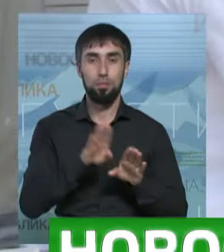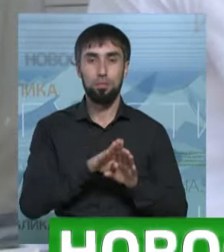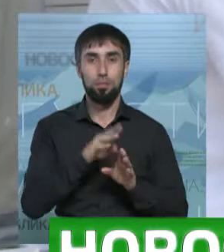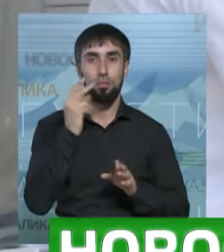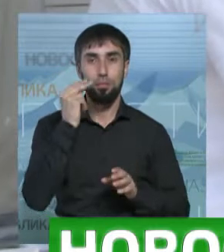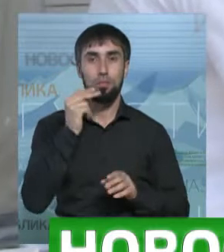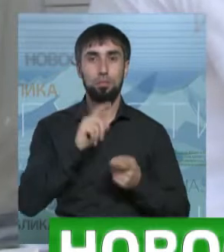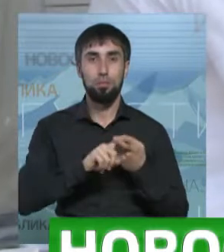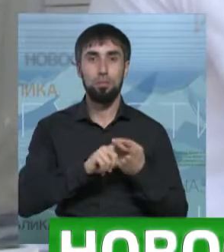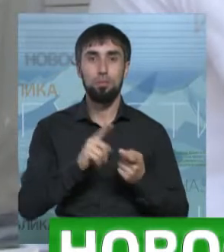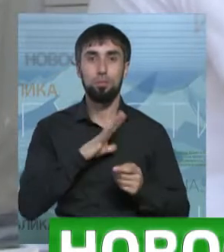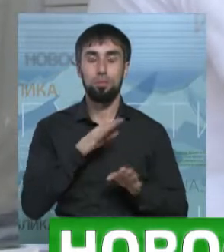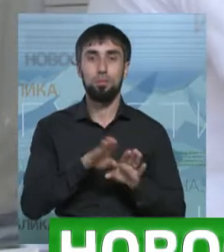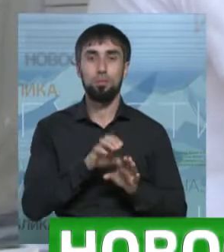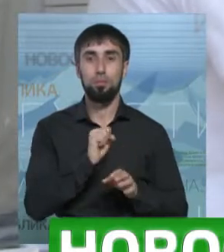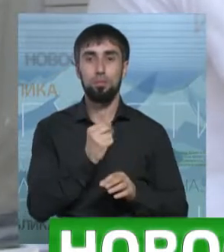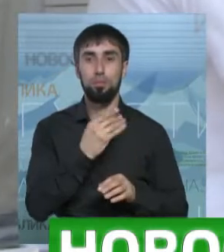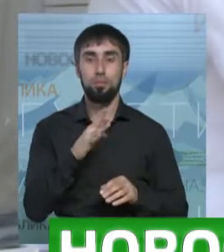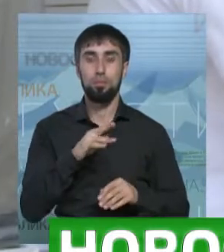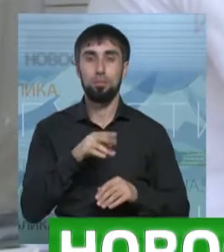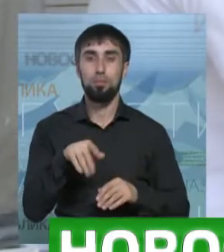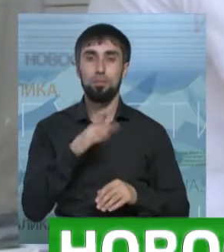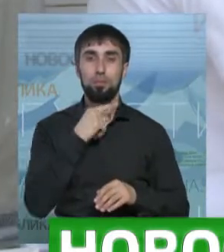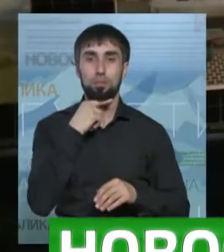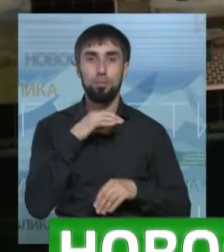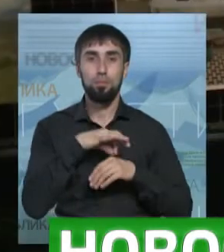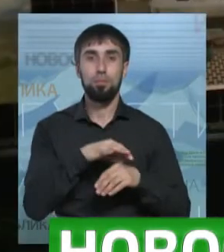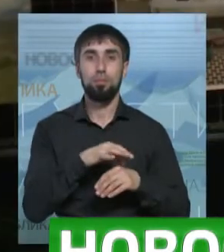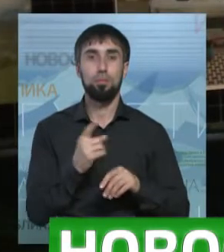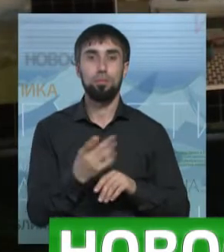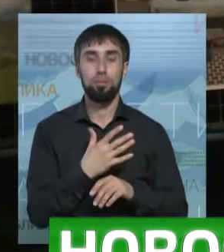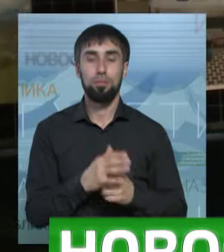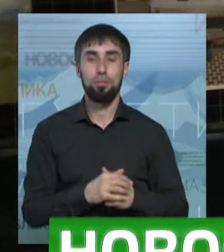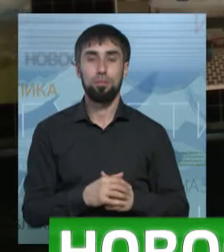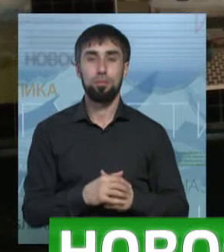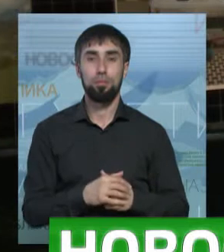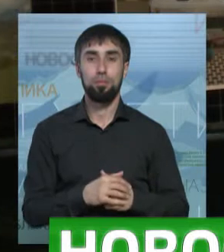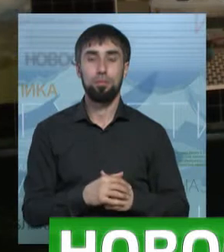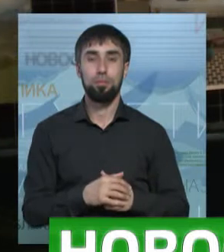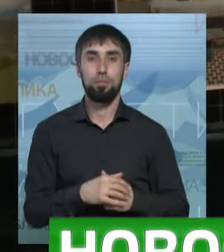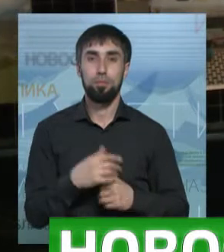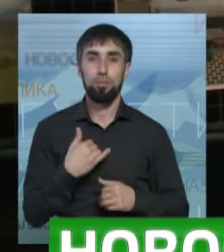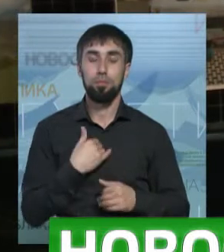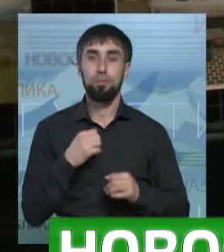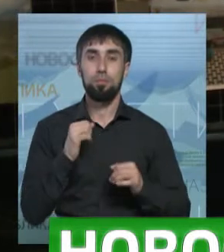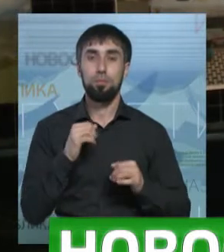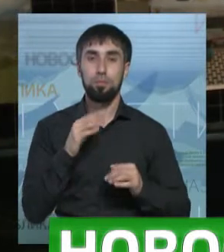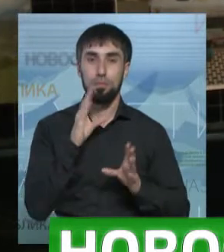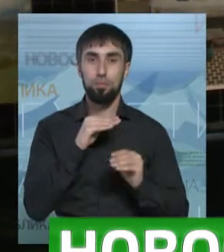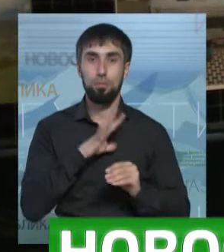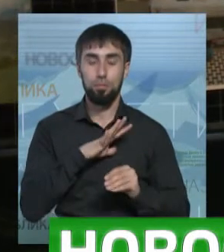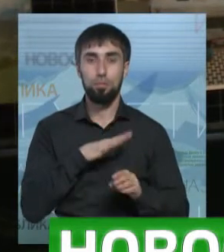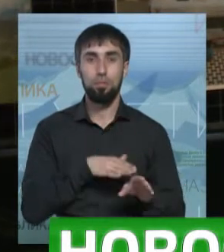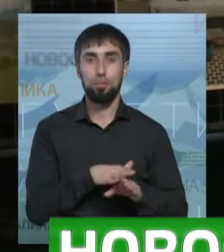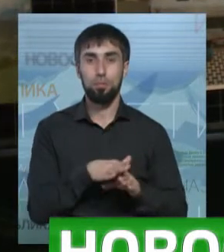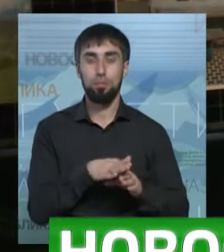с тем, что подобная акция в Ингушетии проходит впервые. Удалось собрать максимальное количество врачей, потому что на самом деле это одна из